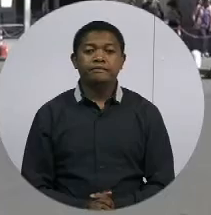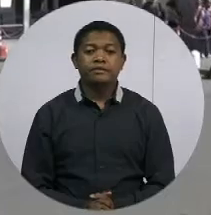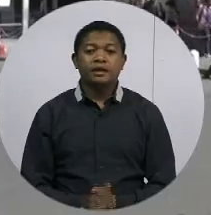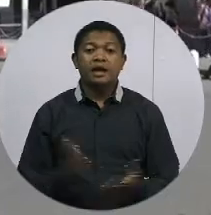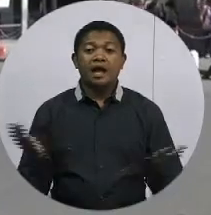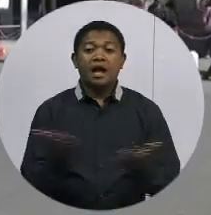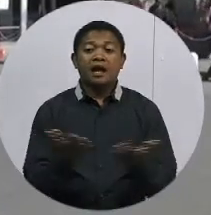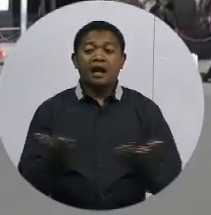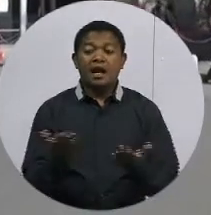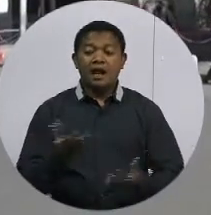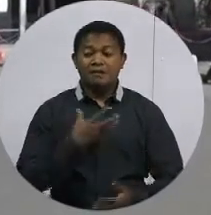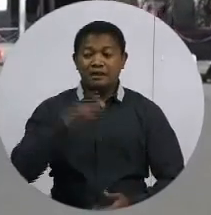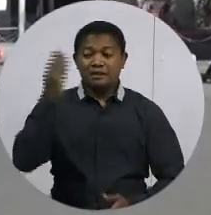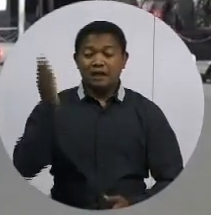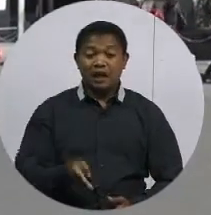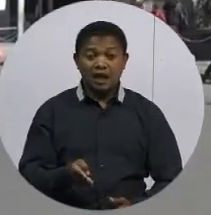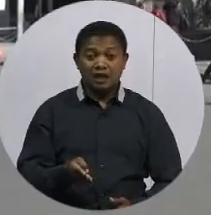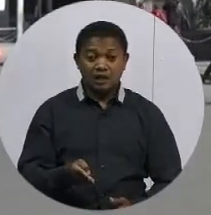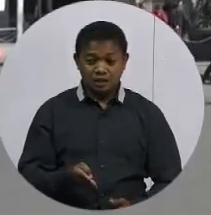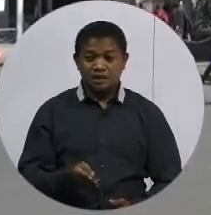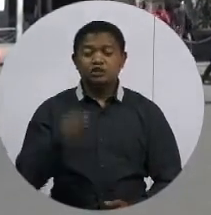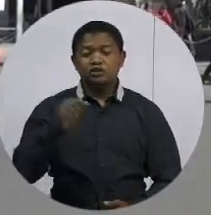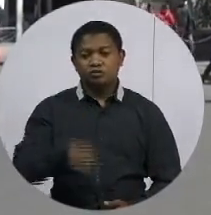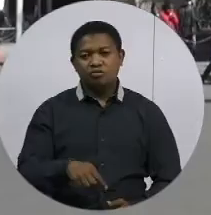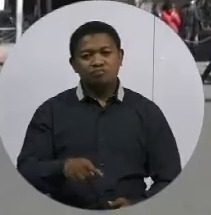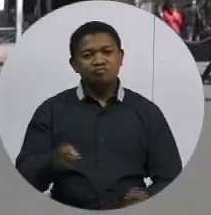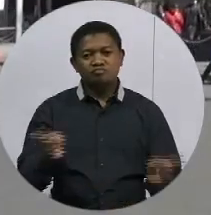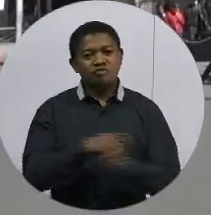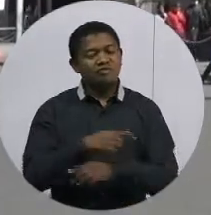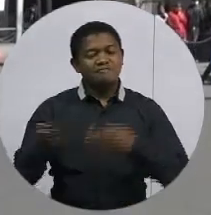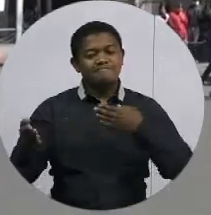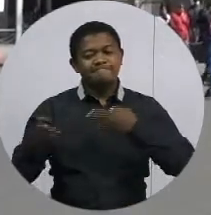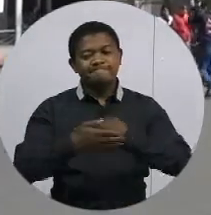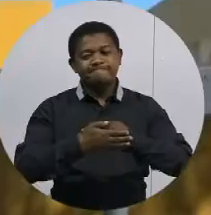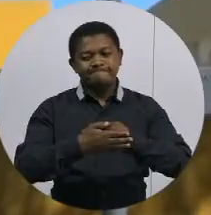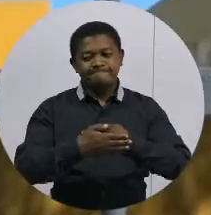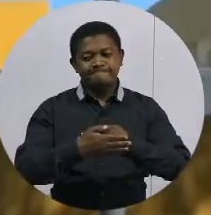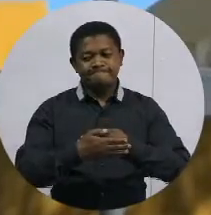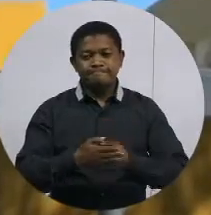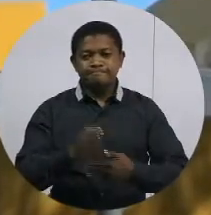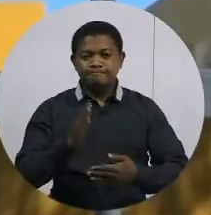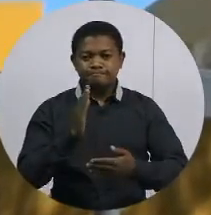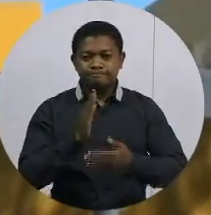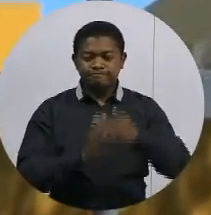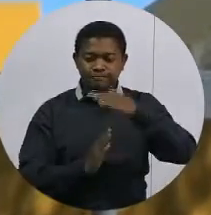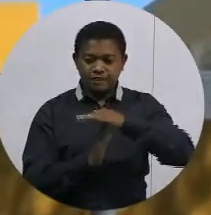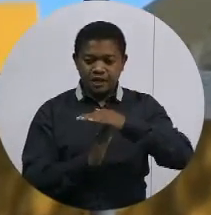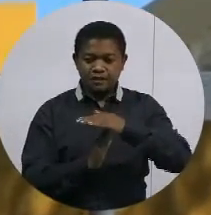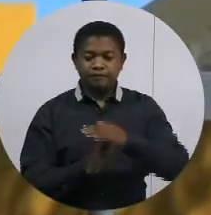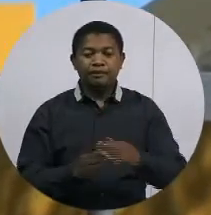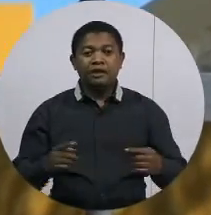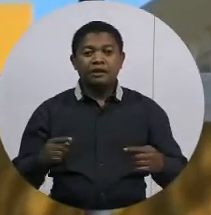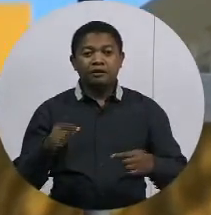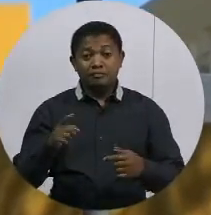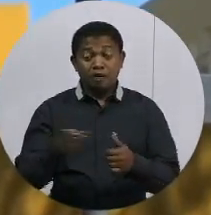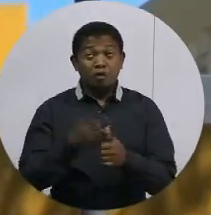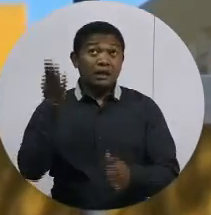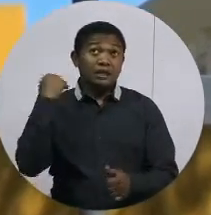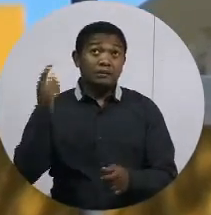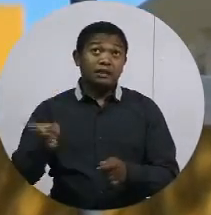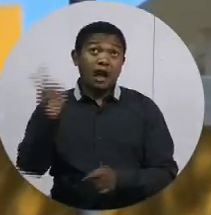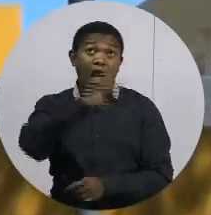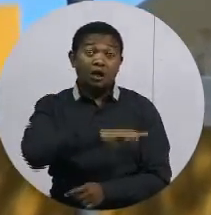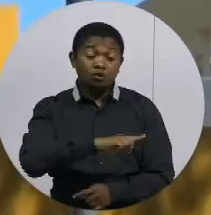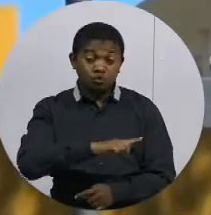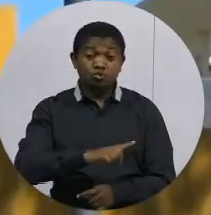tamin'ny fiverenan'ny faritra Analamanga anatin'ny fiiboana misy anefa ireo izay tsy mola voatsara tokony hiakatra fitsarana